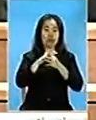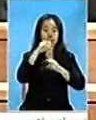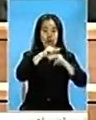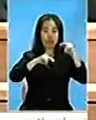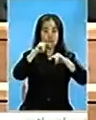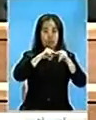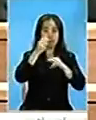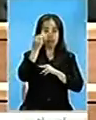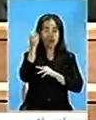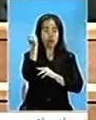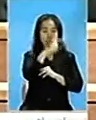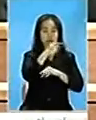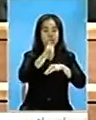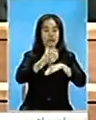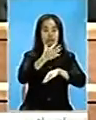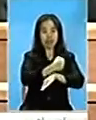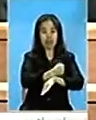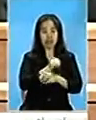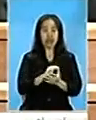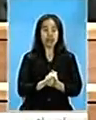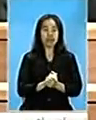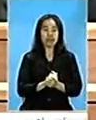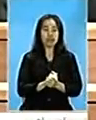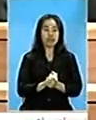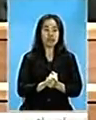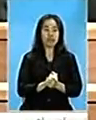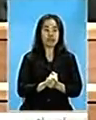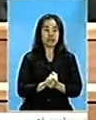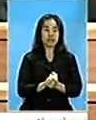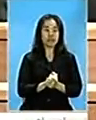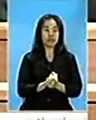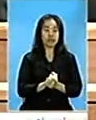กว่านักการเมืองซึ่งว่ากันตามจริงก็เป็นคนกลุ่มน้อย